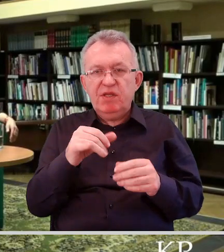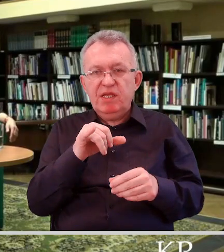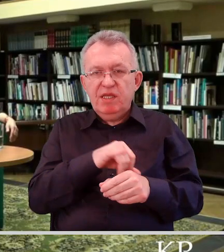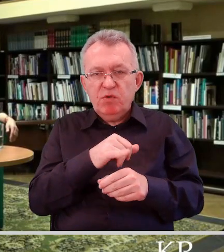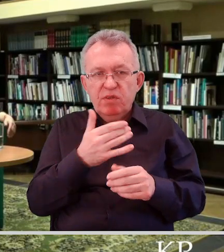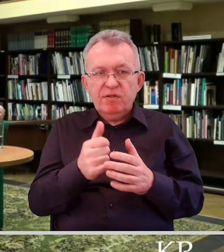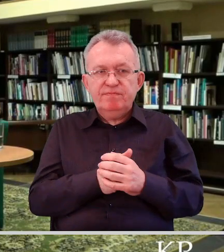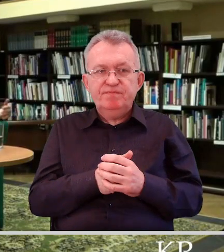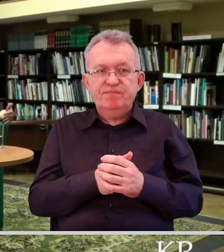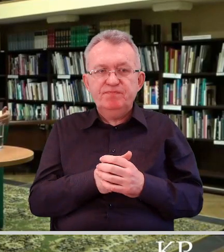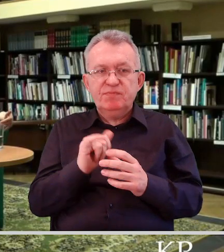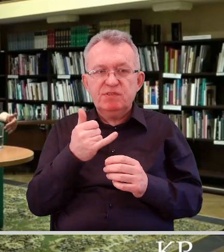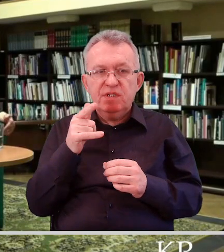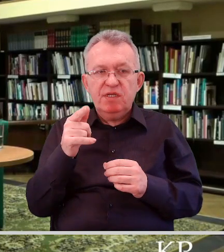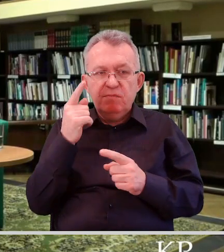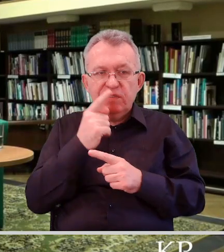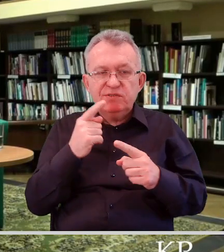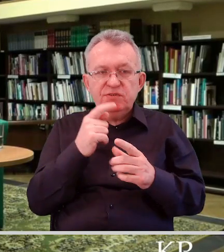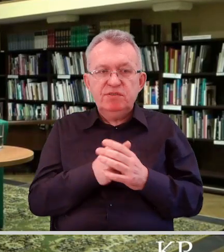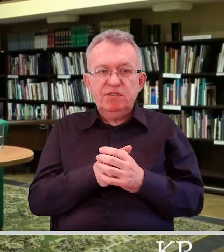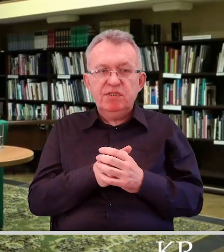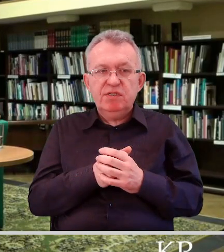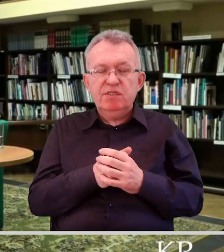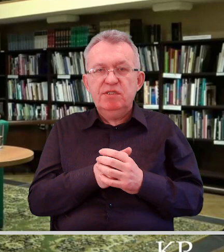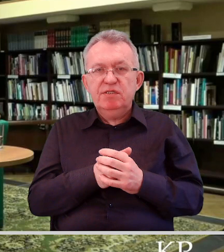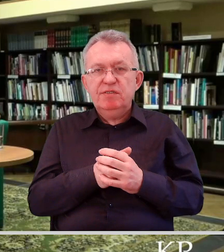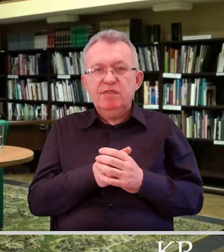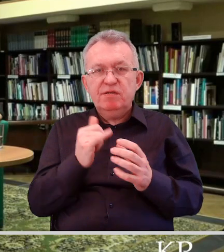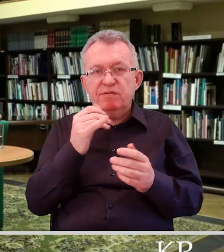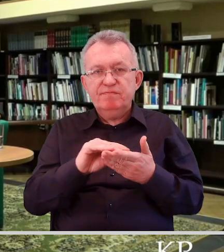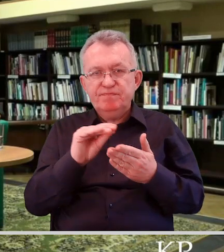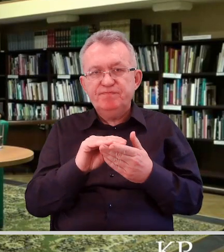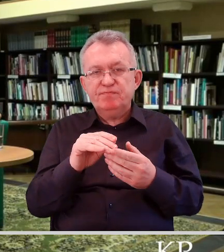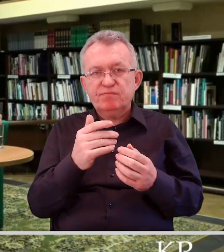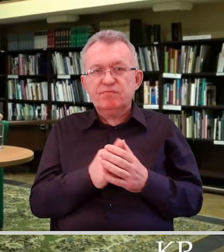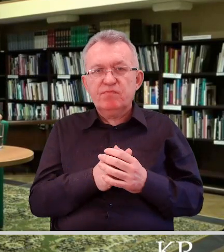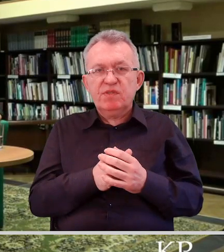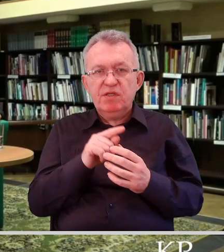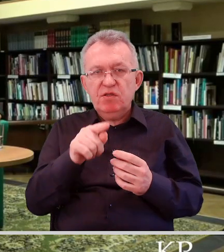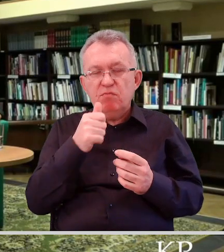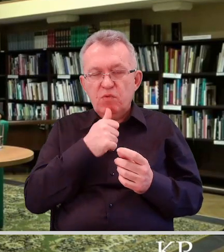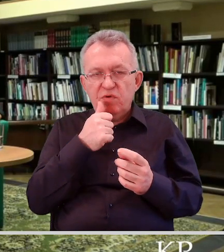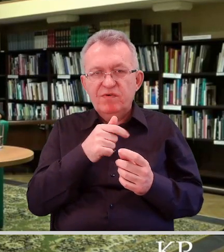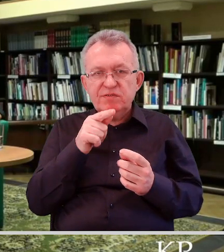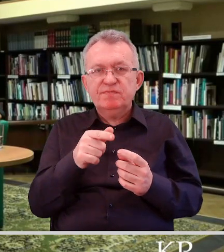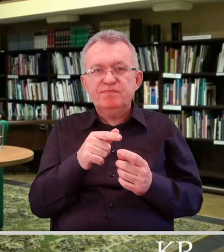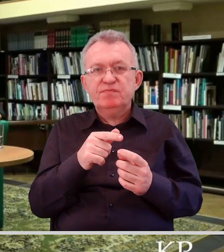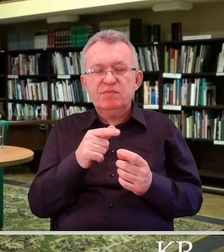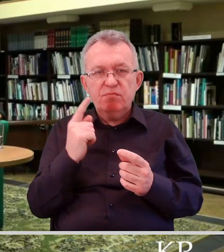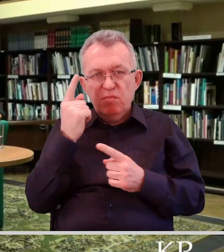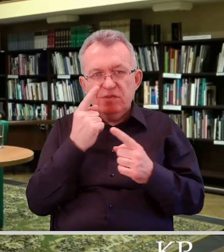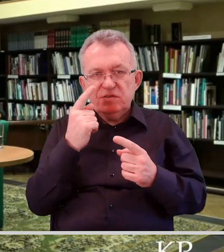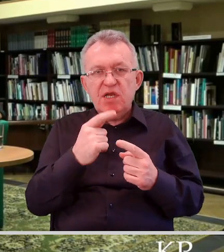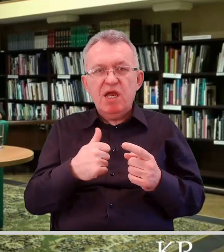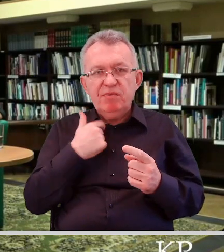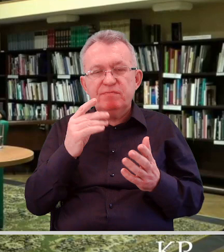czy jakiś taki rodzaj myślenia, to o czym żeśmy mówiły, nie wiem, literacko czy paraliteracko, jakoś sobie próbować je wyobrazić, żeby w